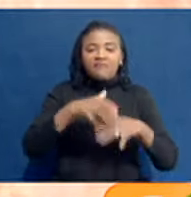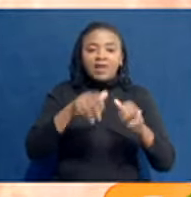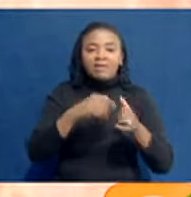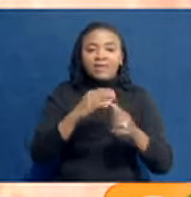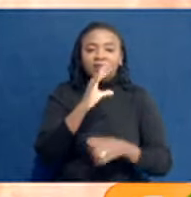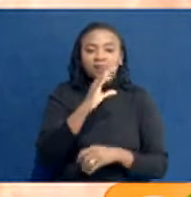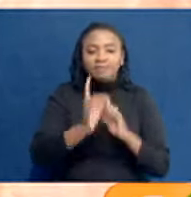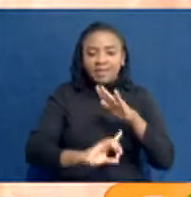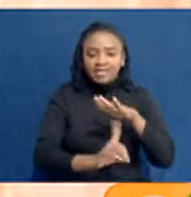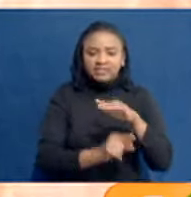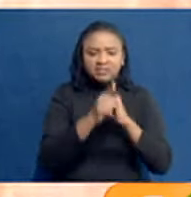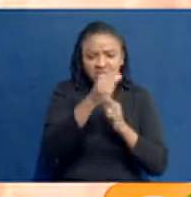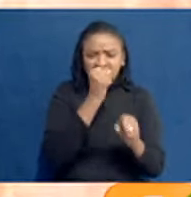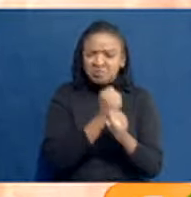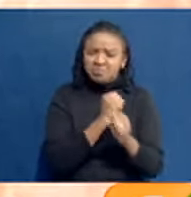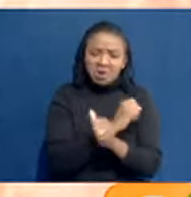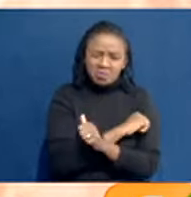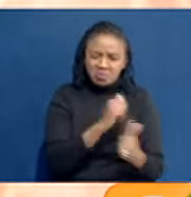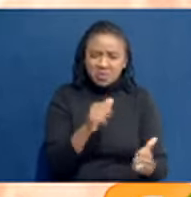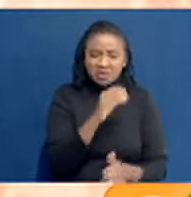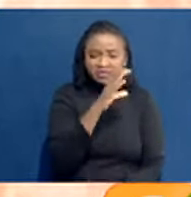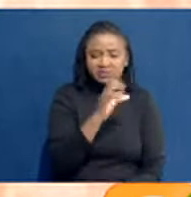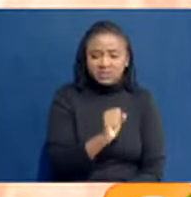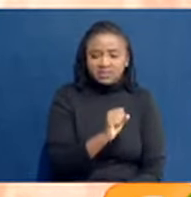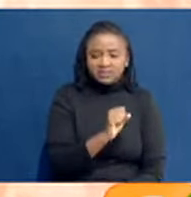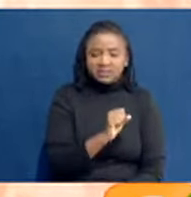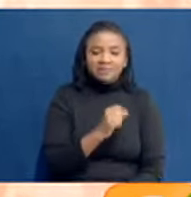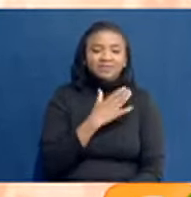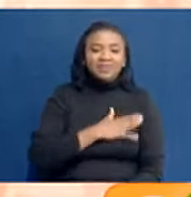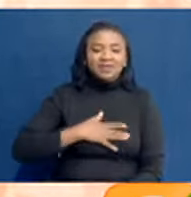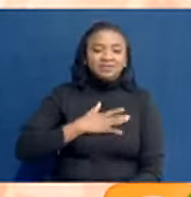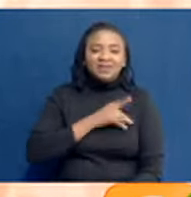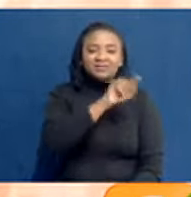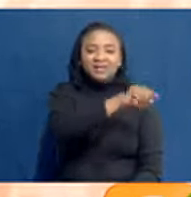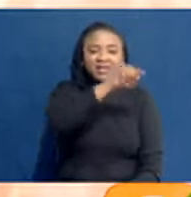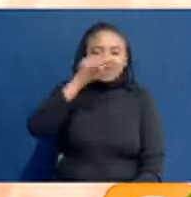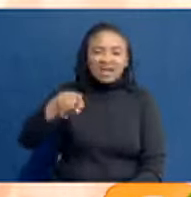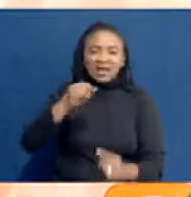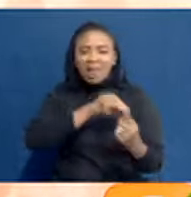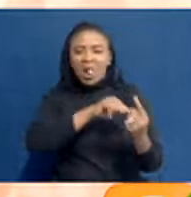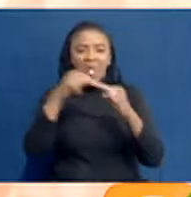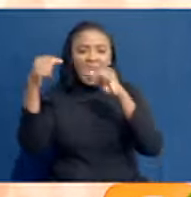kama waziri. Sina mna hiyo? Musimurudisha hapa nyumbani tena kuja kumukoroga hapa.